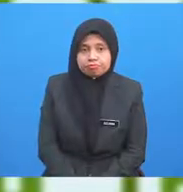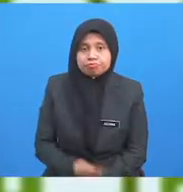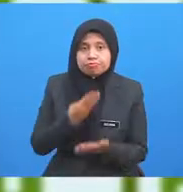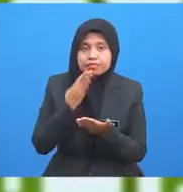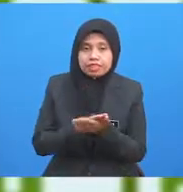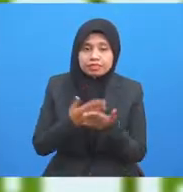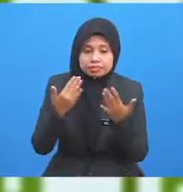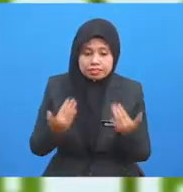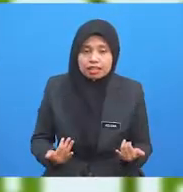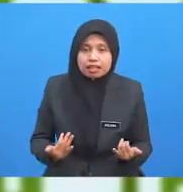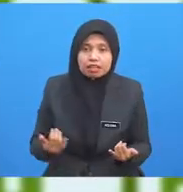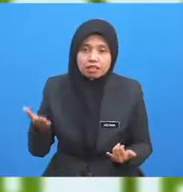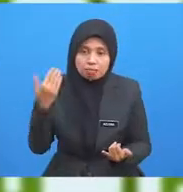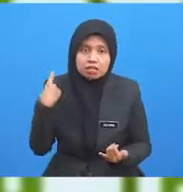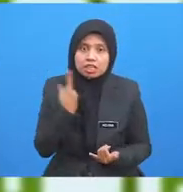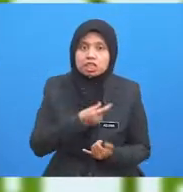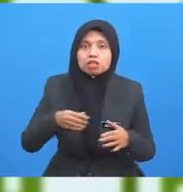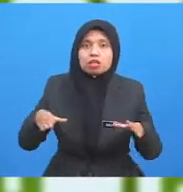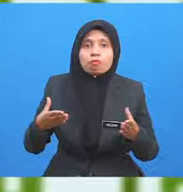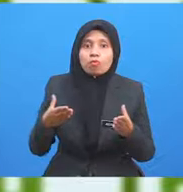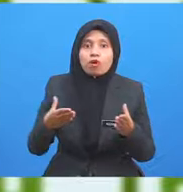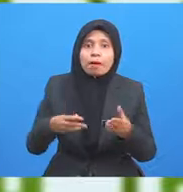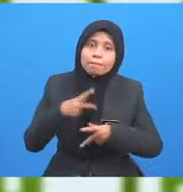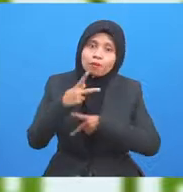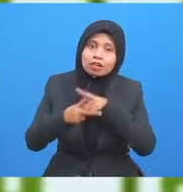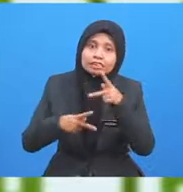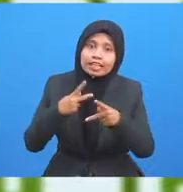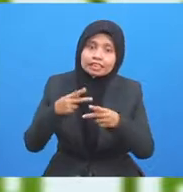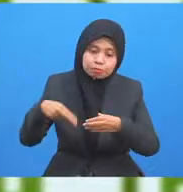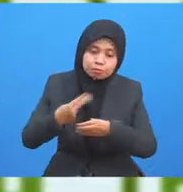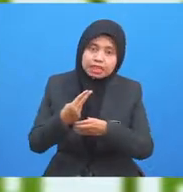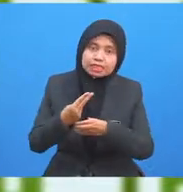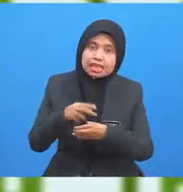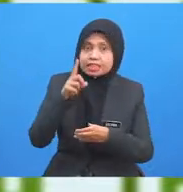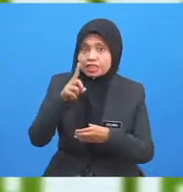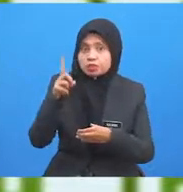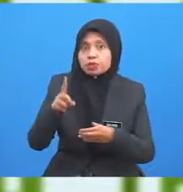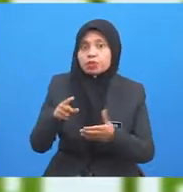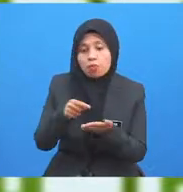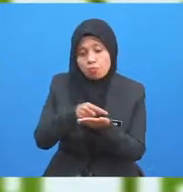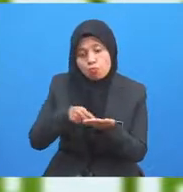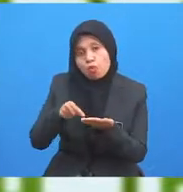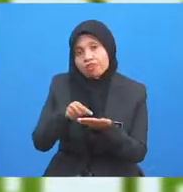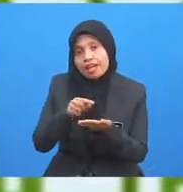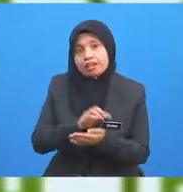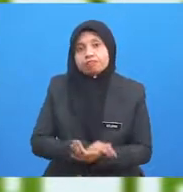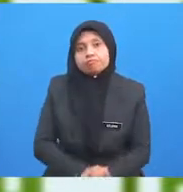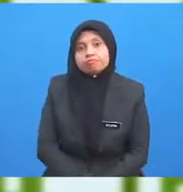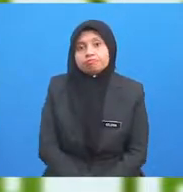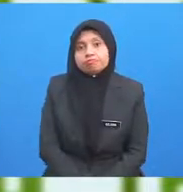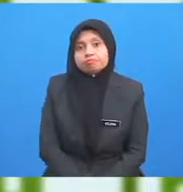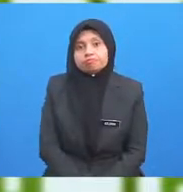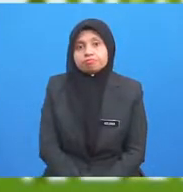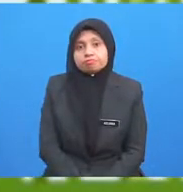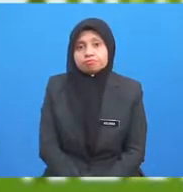Baiklah, sekarang mari kita lihat bagaimanakah proses perhasilan sesebuah model olokan ini berlaku.